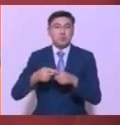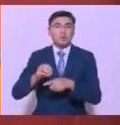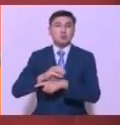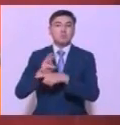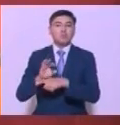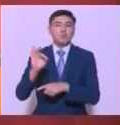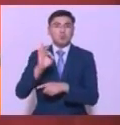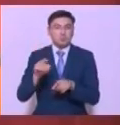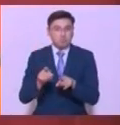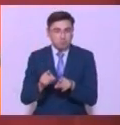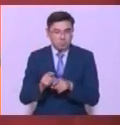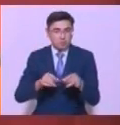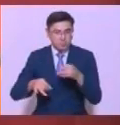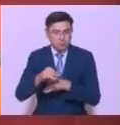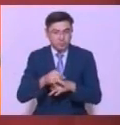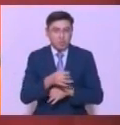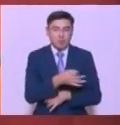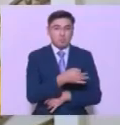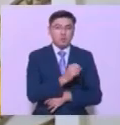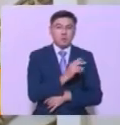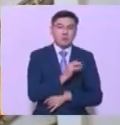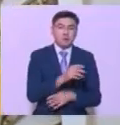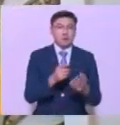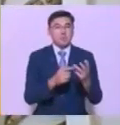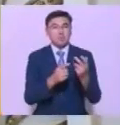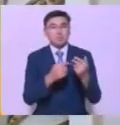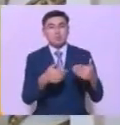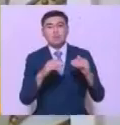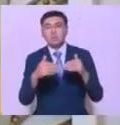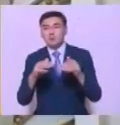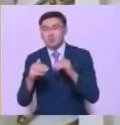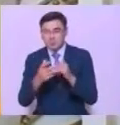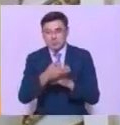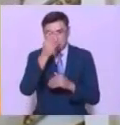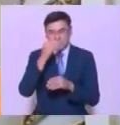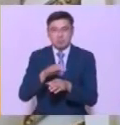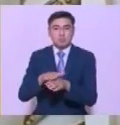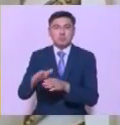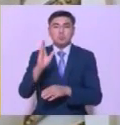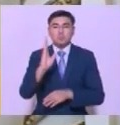айтылды. Өңір басшысы аталған ұсыныстарға қатысты тиісті шаралар қабылданатынын атап өтті.